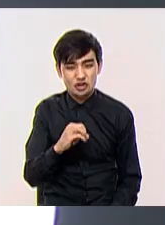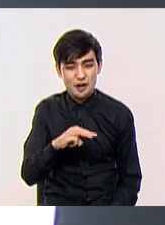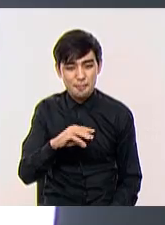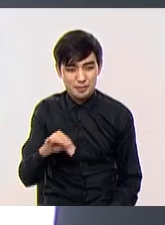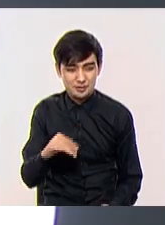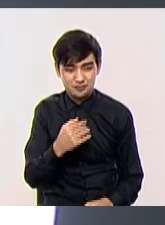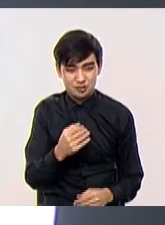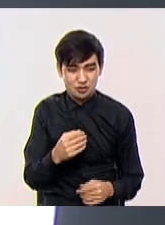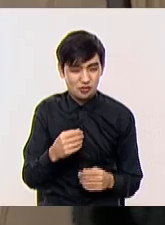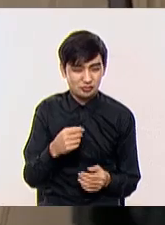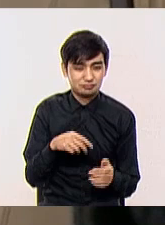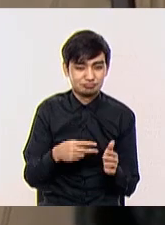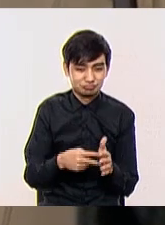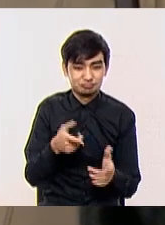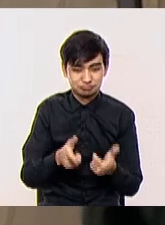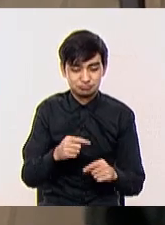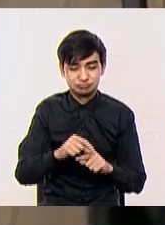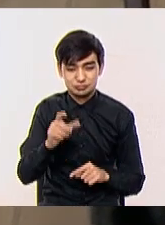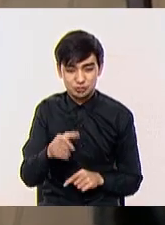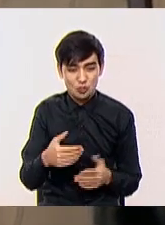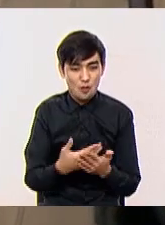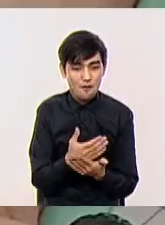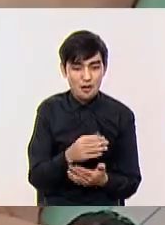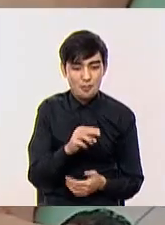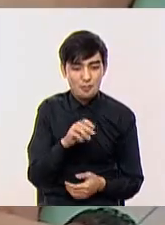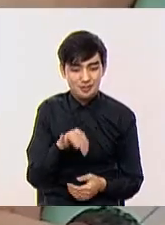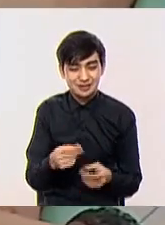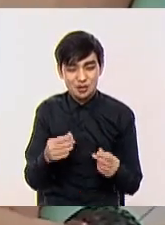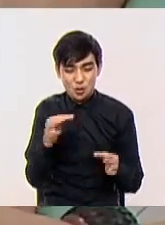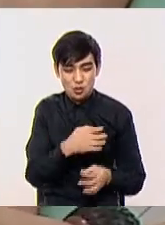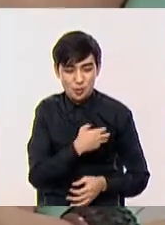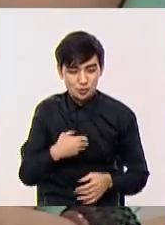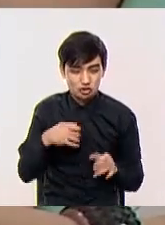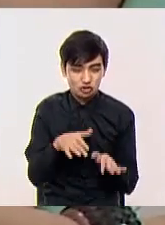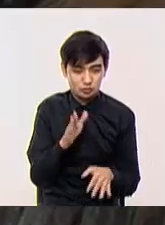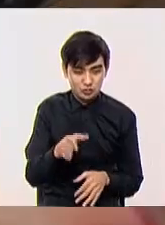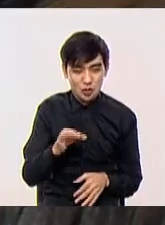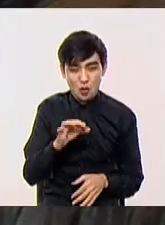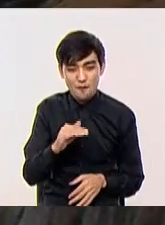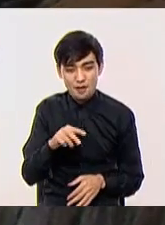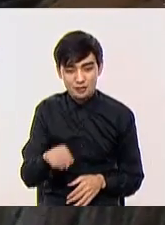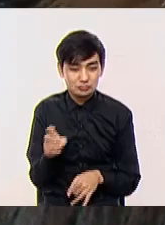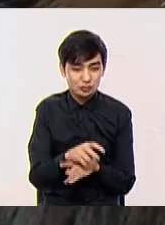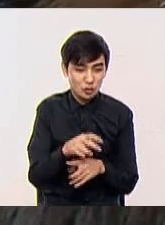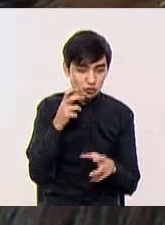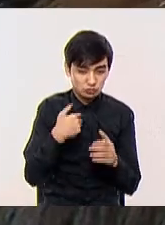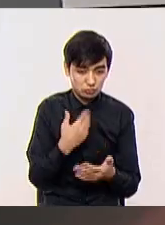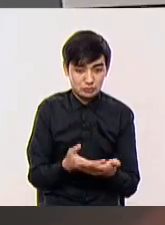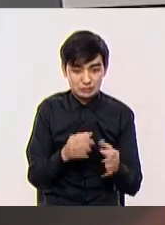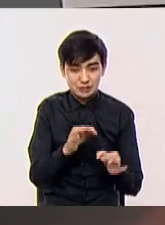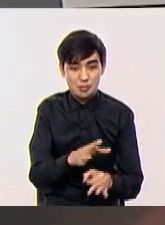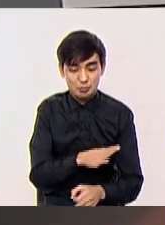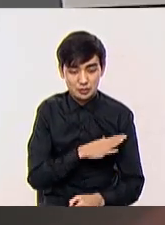действительно вырастет. Новые прайсы в марте утвердит комиссия. А насчет перехода на формат офлайн заверила, что студенток предупреждали.